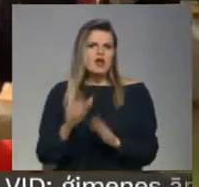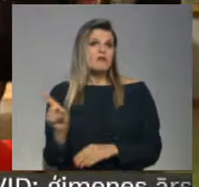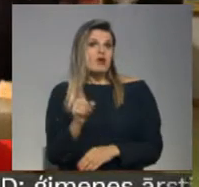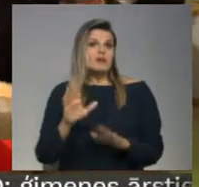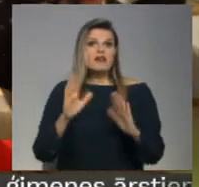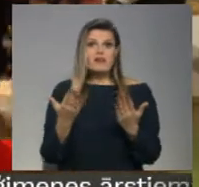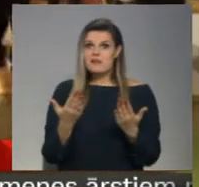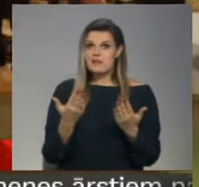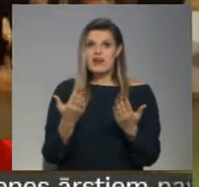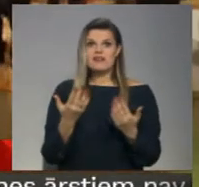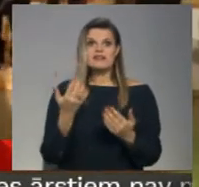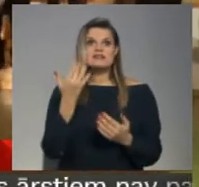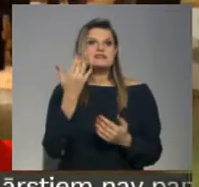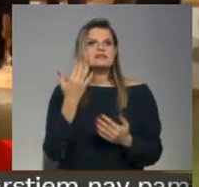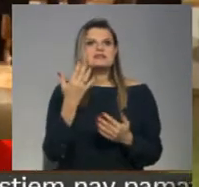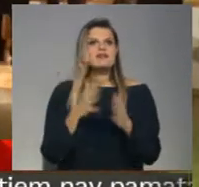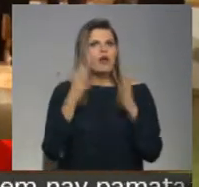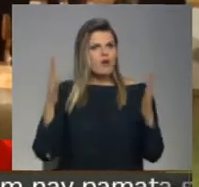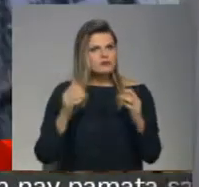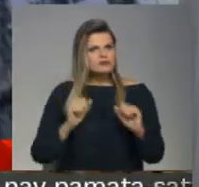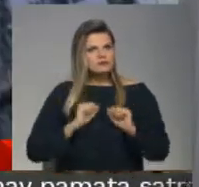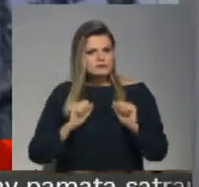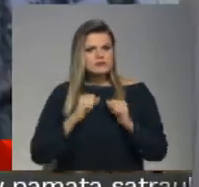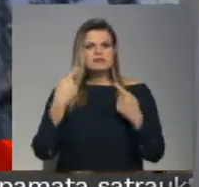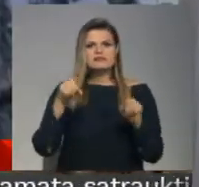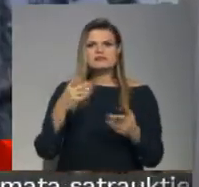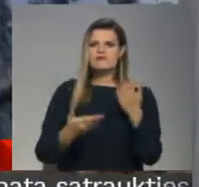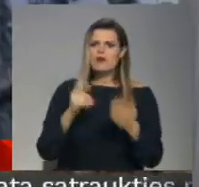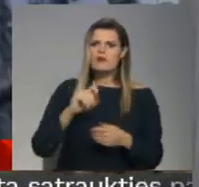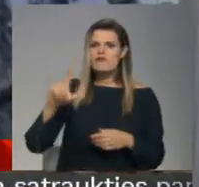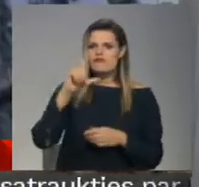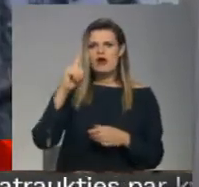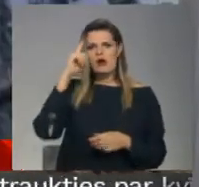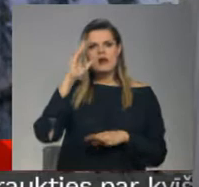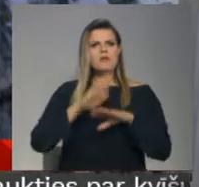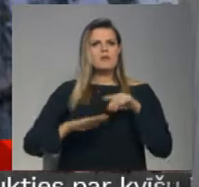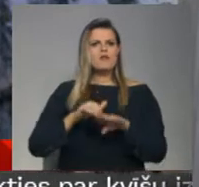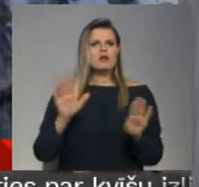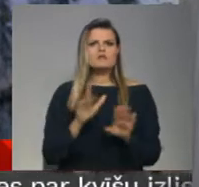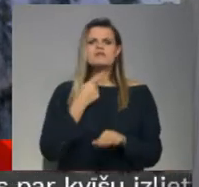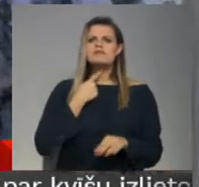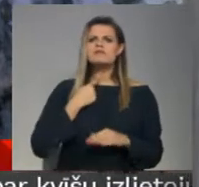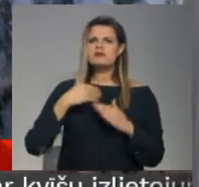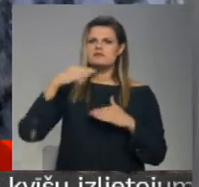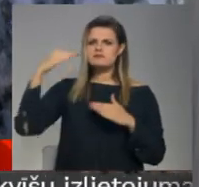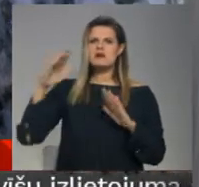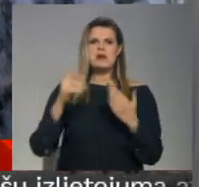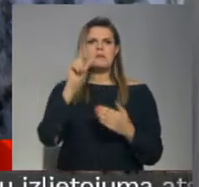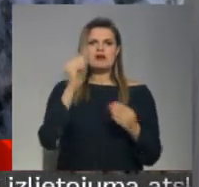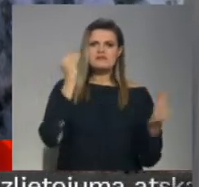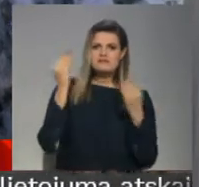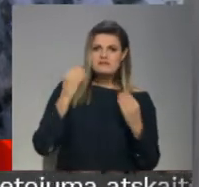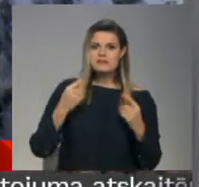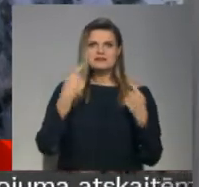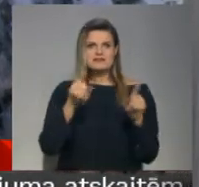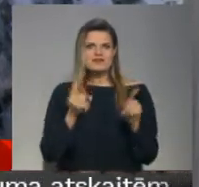jautājums, nu, cik kādā mērā viņi izpaudušies. Viens varbūt vairāk domā par savu muzikālo kvalitāti un mazāk ir vizuālijā ieguldījis.